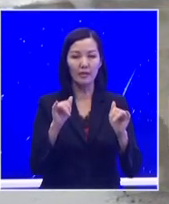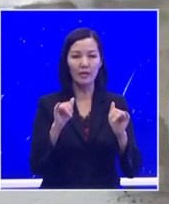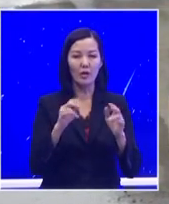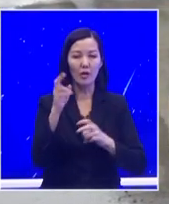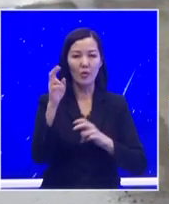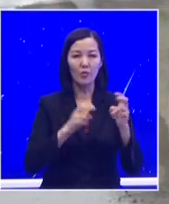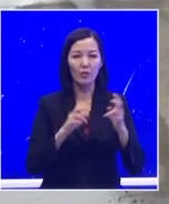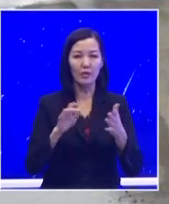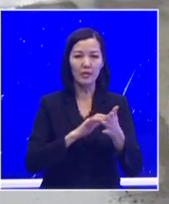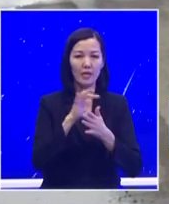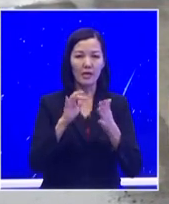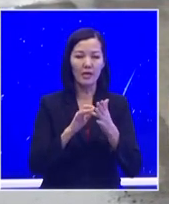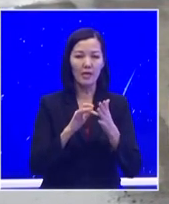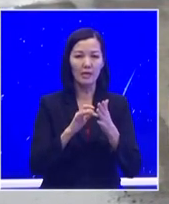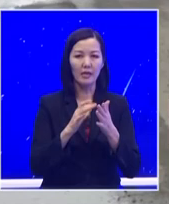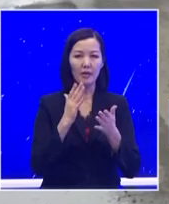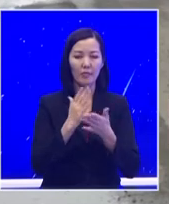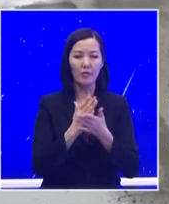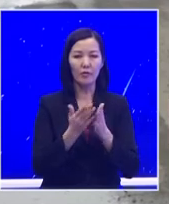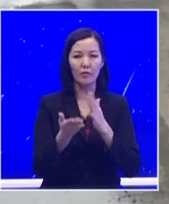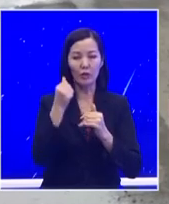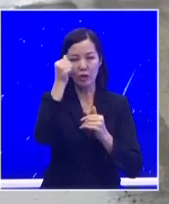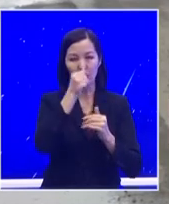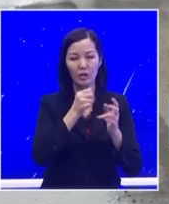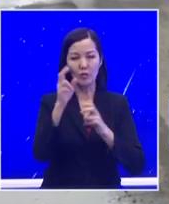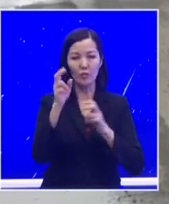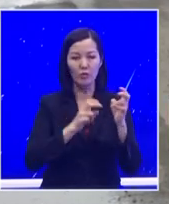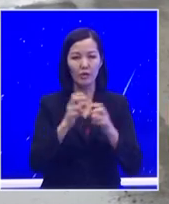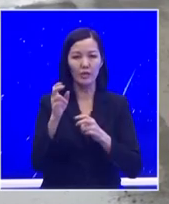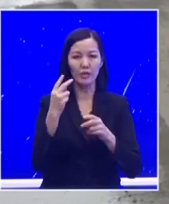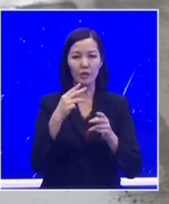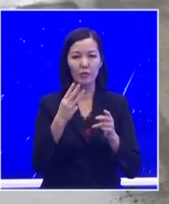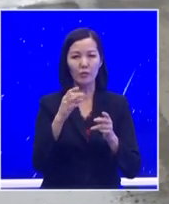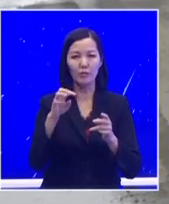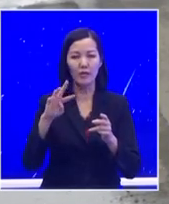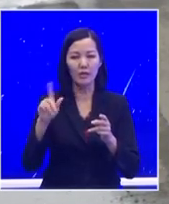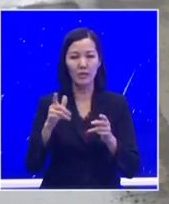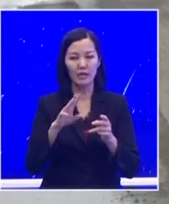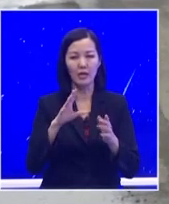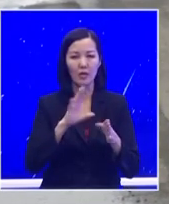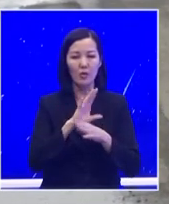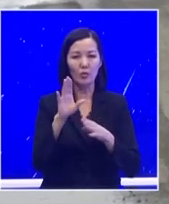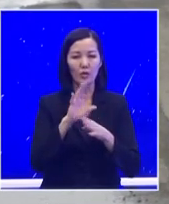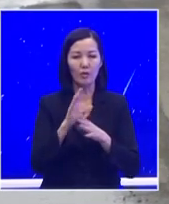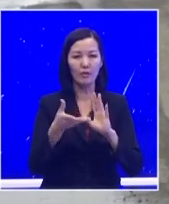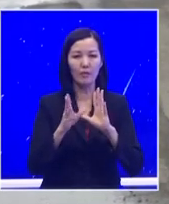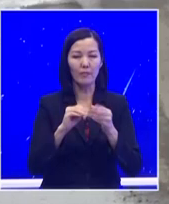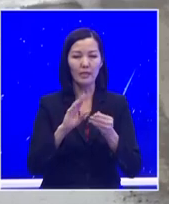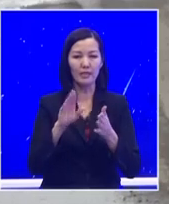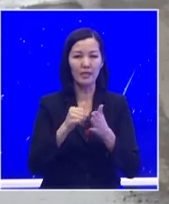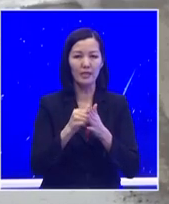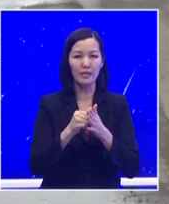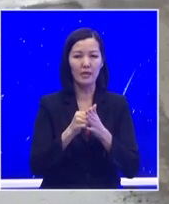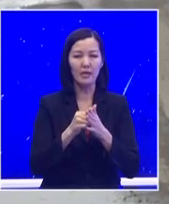өндірісті қала санатын сақтап келеді. Өткен жылы өндірісі 23 миллиард теңгенің өнімін өндіріпті. Басты тірегі